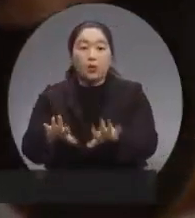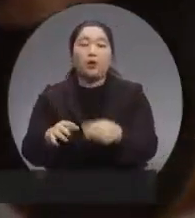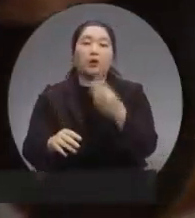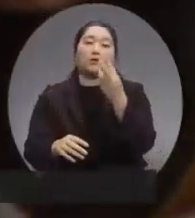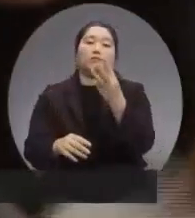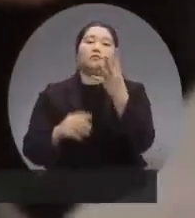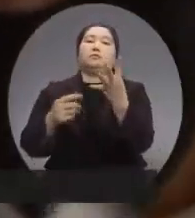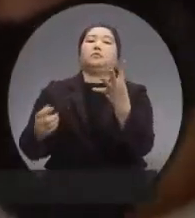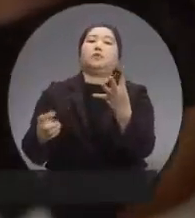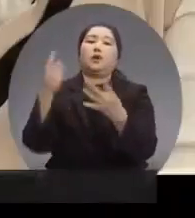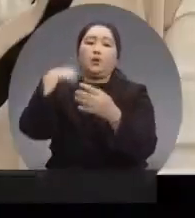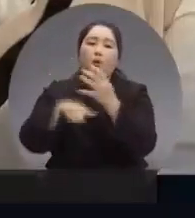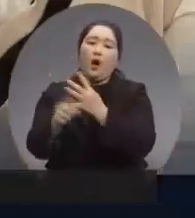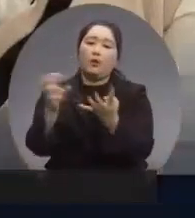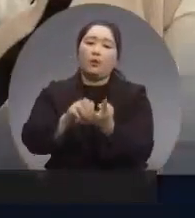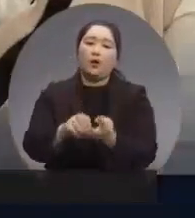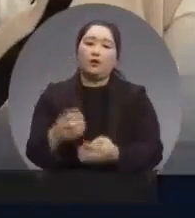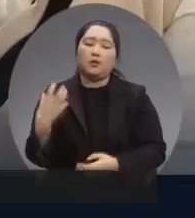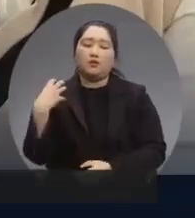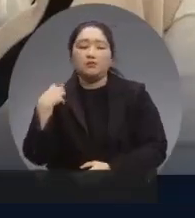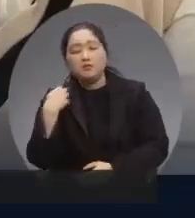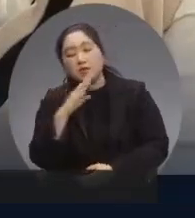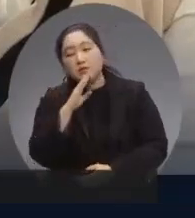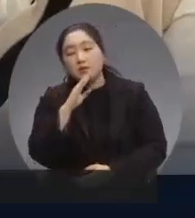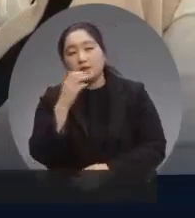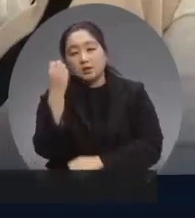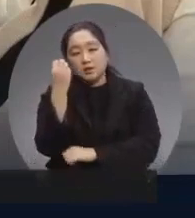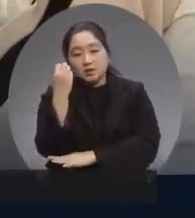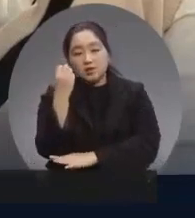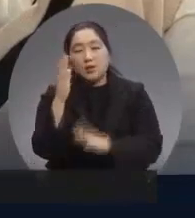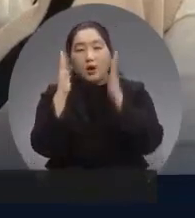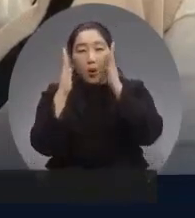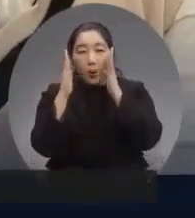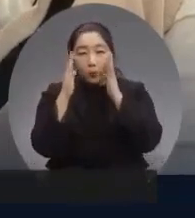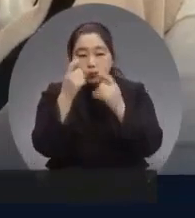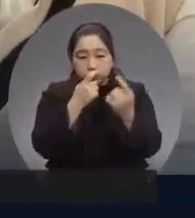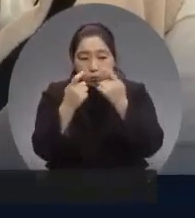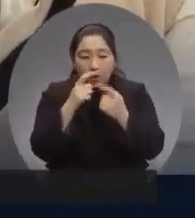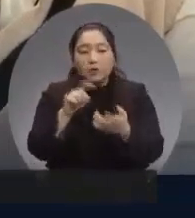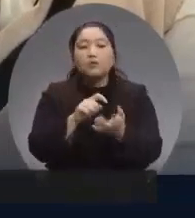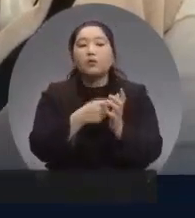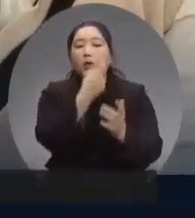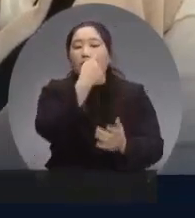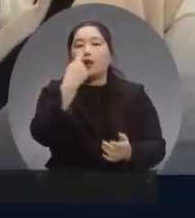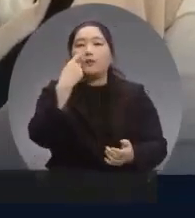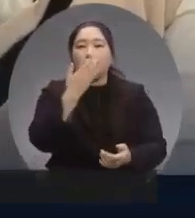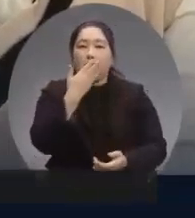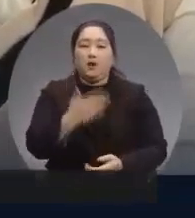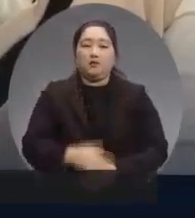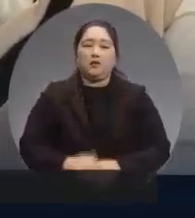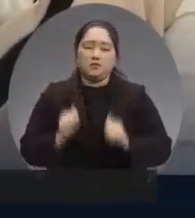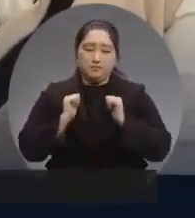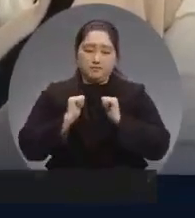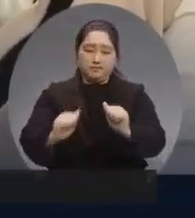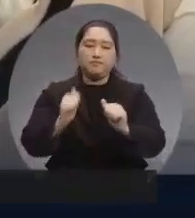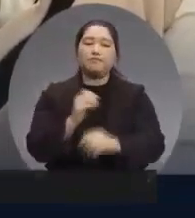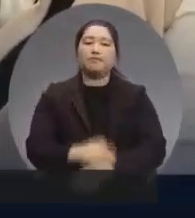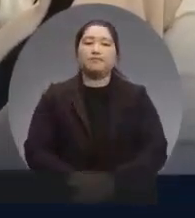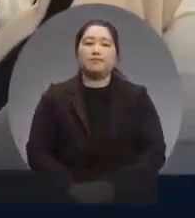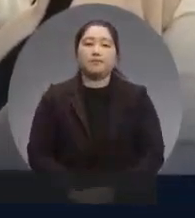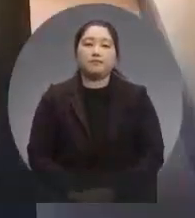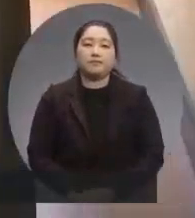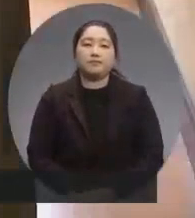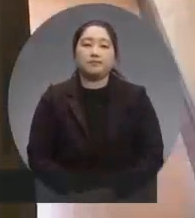늘었습니다. 부담스럽기도 하지만 어쨌든 내 기초적인 공부 습득량을 확인할 수 있는 기회니까 열심히 하고는